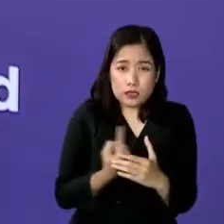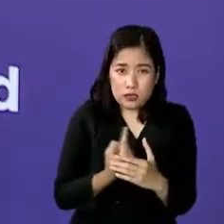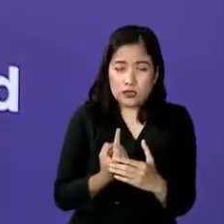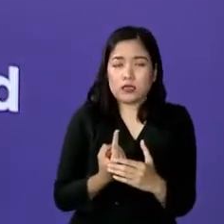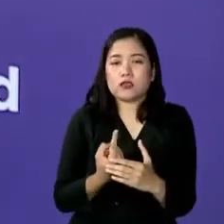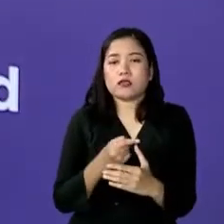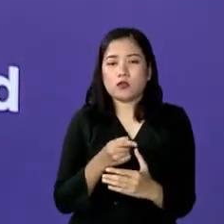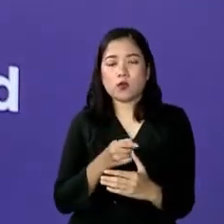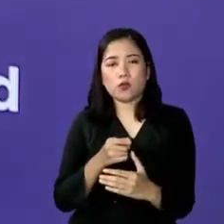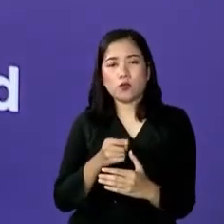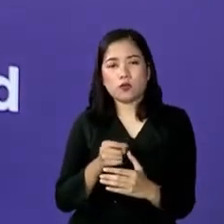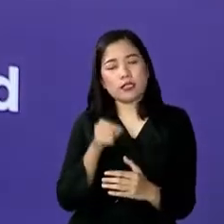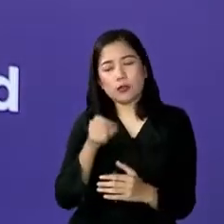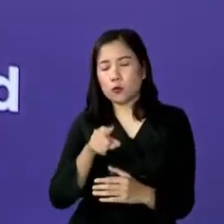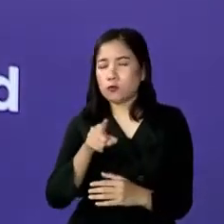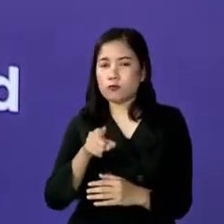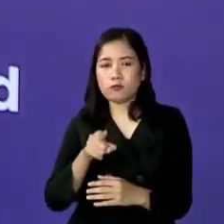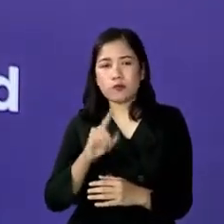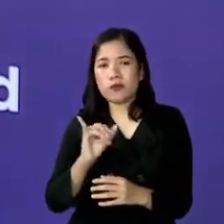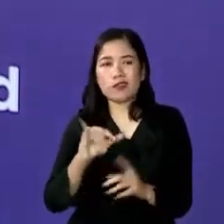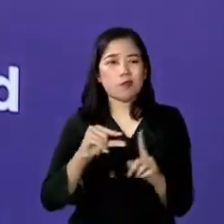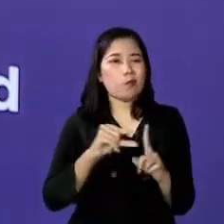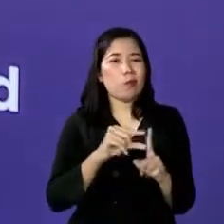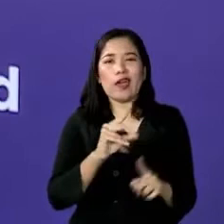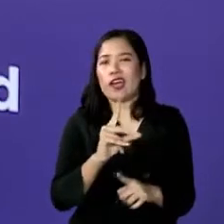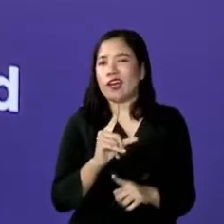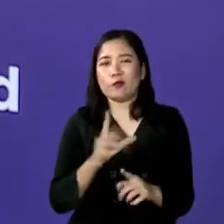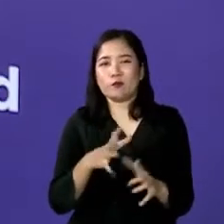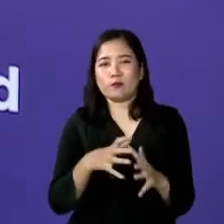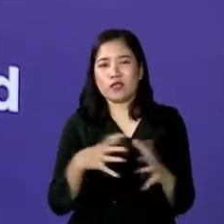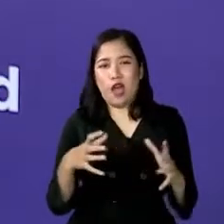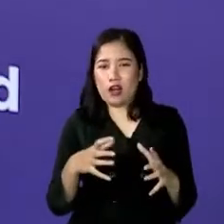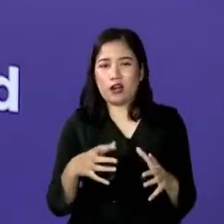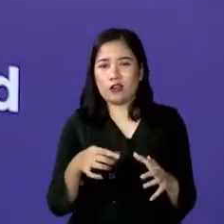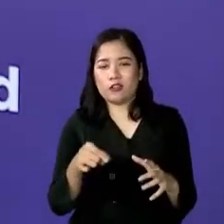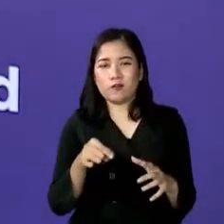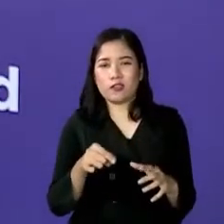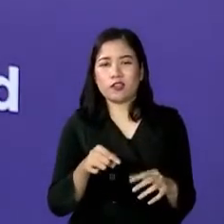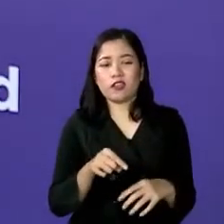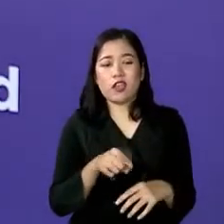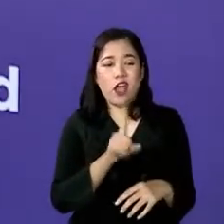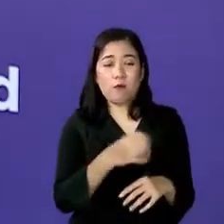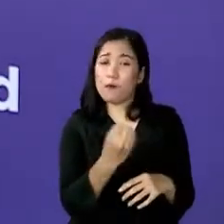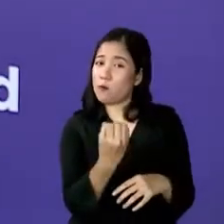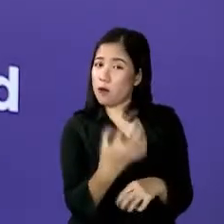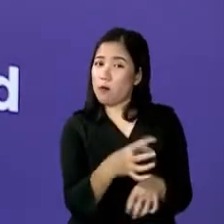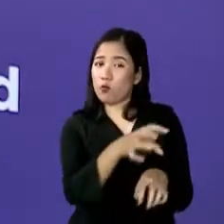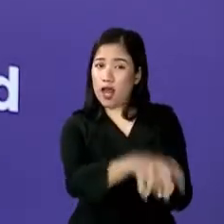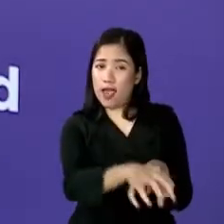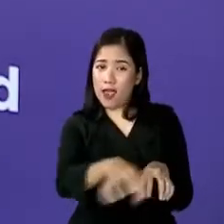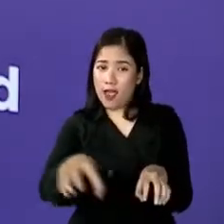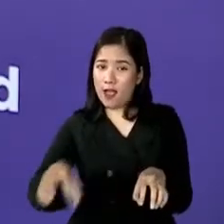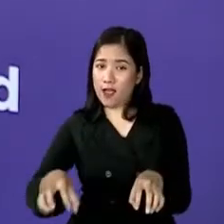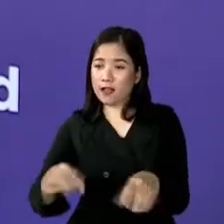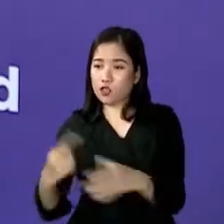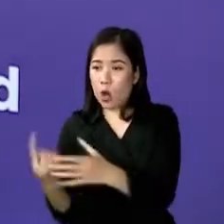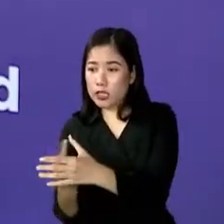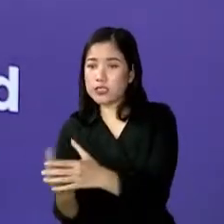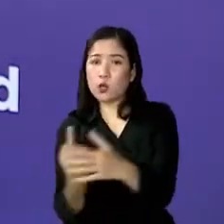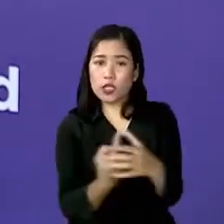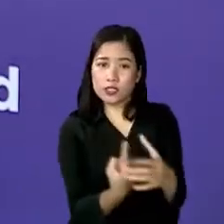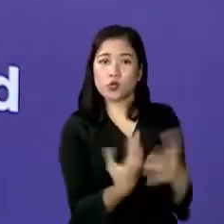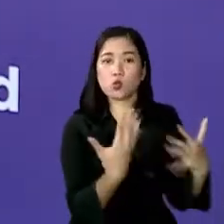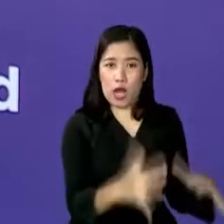yang kita masih Jadi PR besar gitu ya isolasinya di beberapa wilayah sudah tertangani dengan baik tetapi